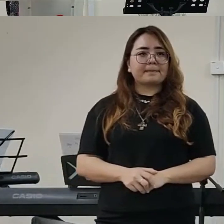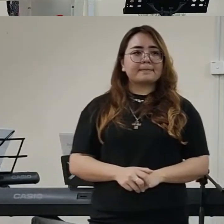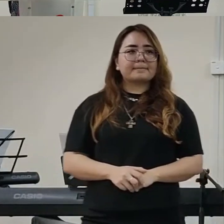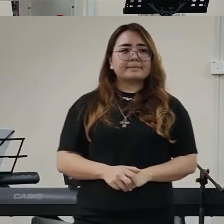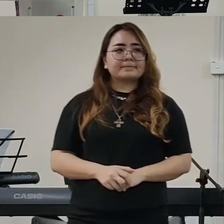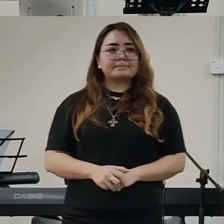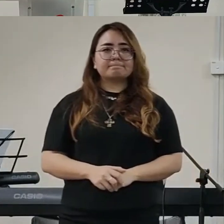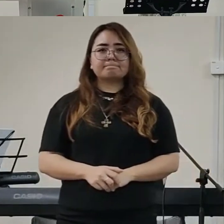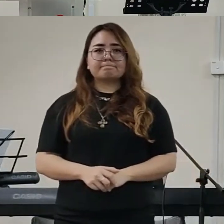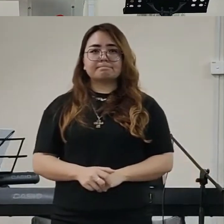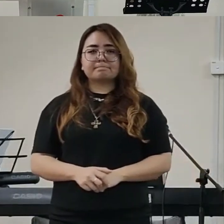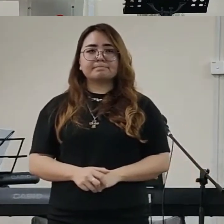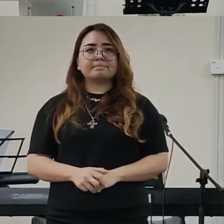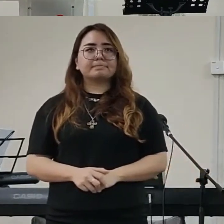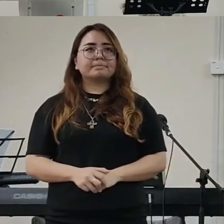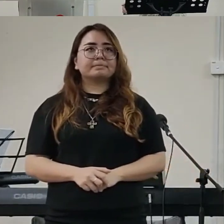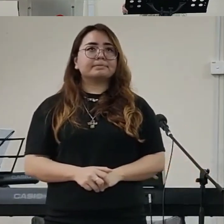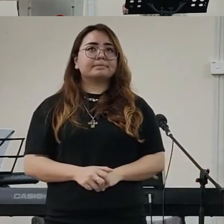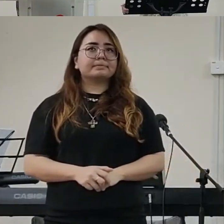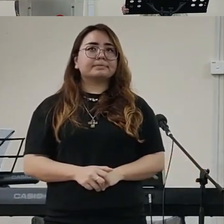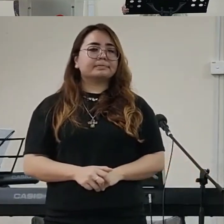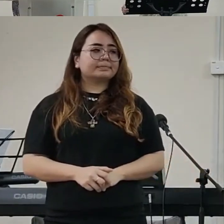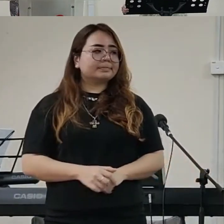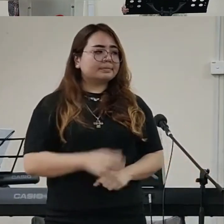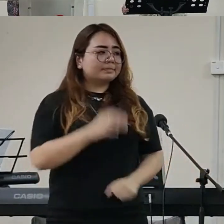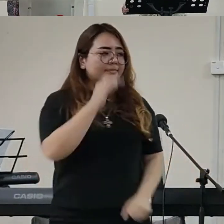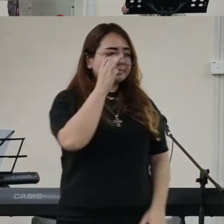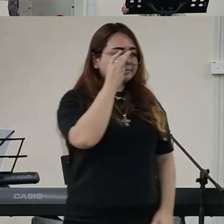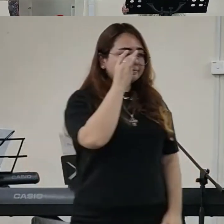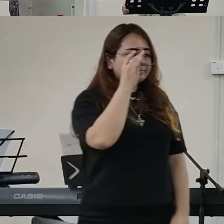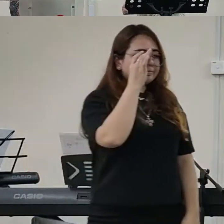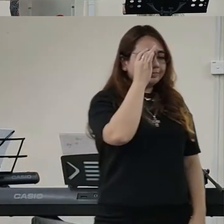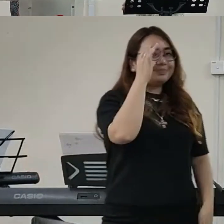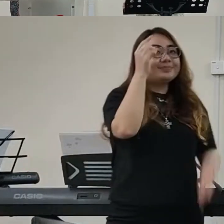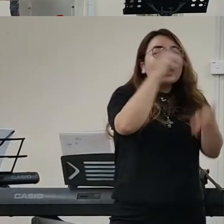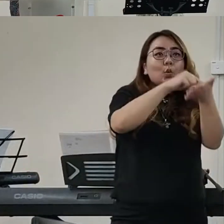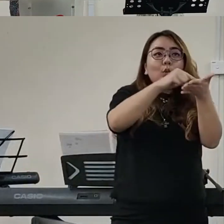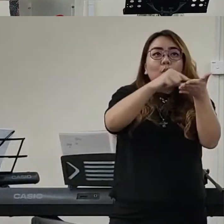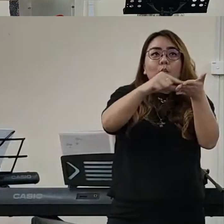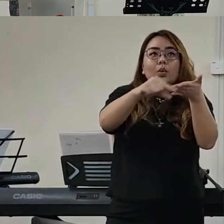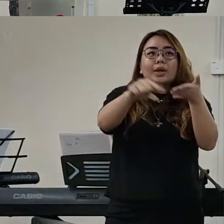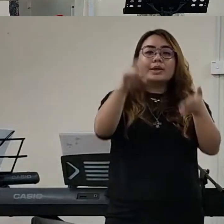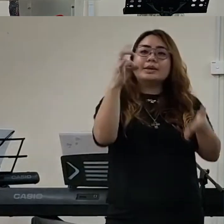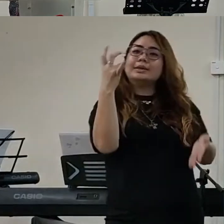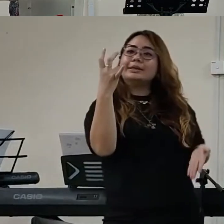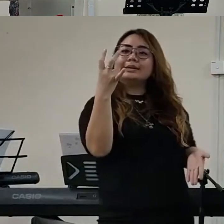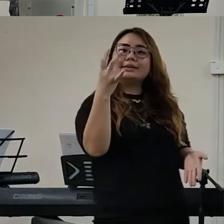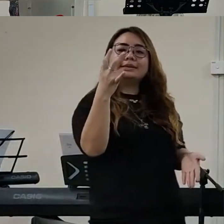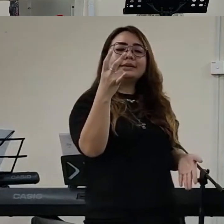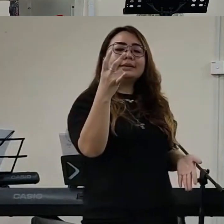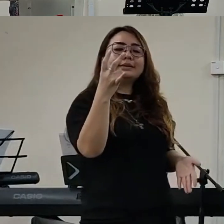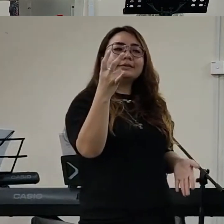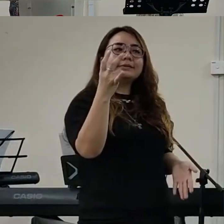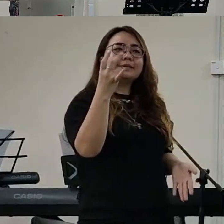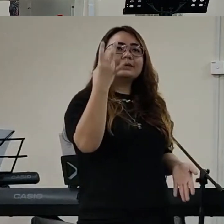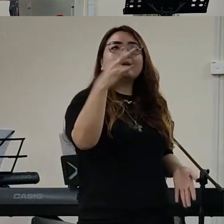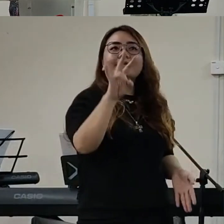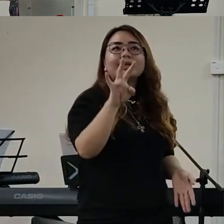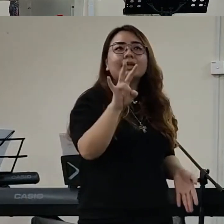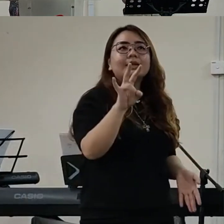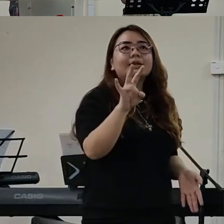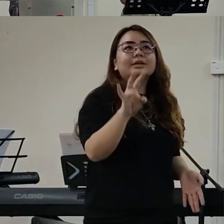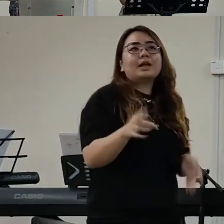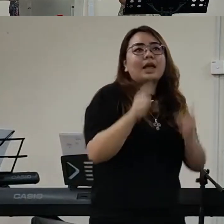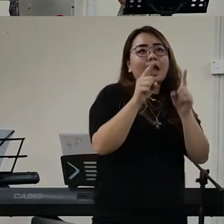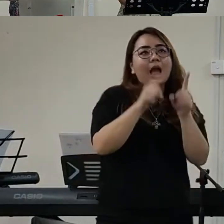一个借口不去牧养别人。 Okay, I'm going to end with this verse 17. Okay, verse 17 says, "And as